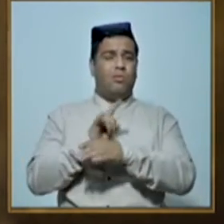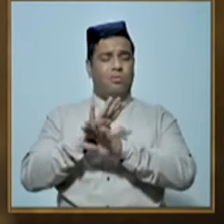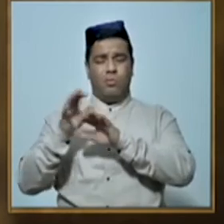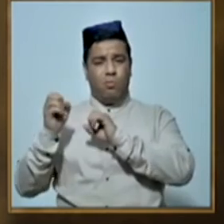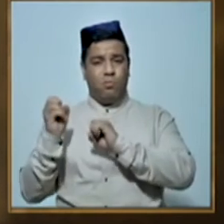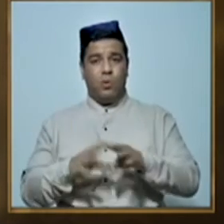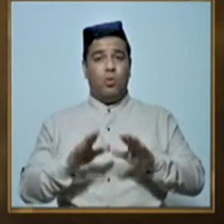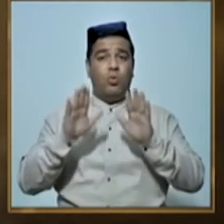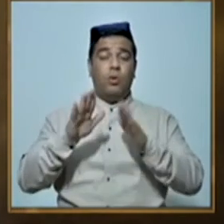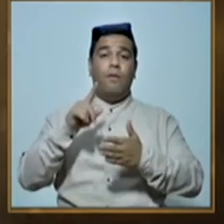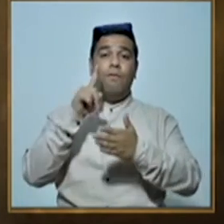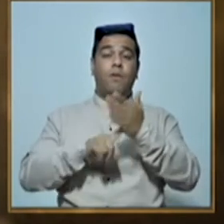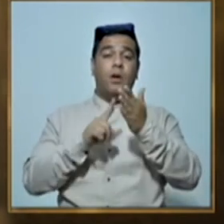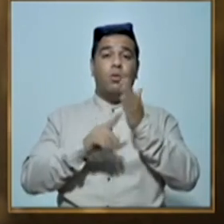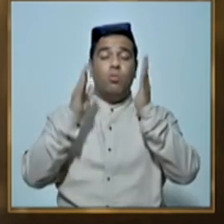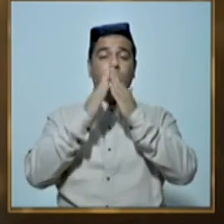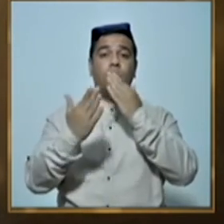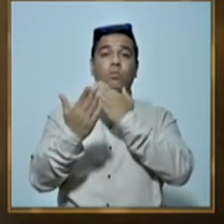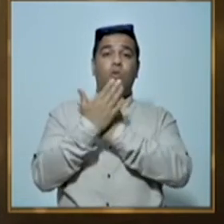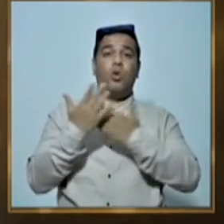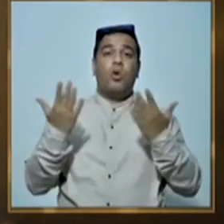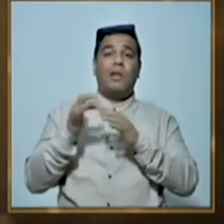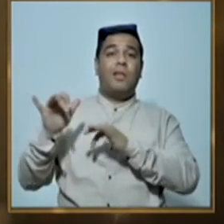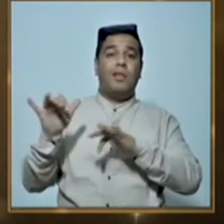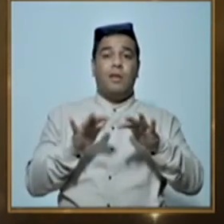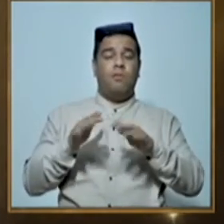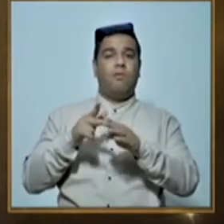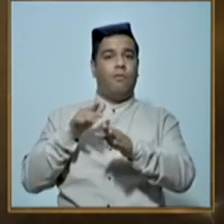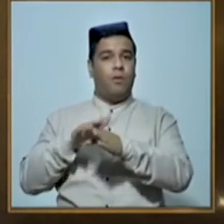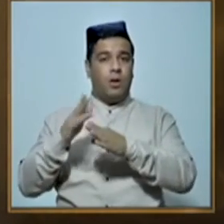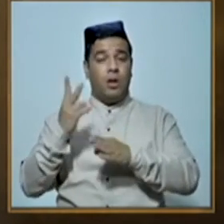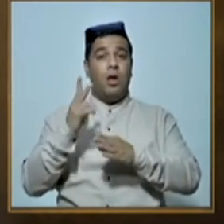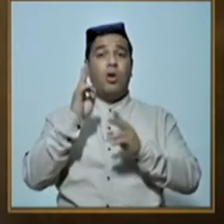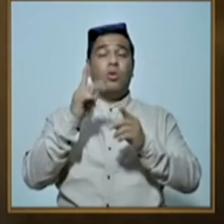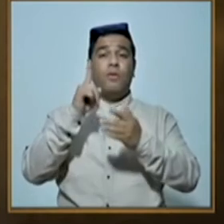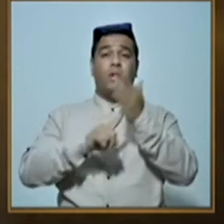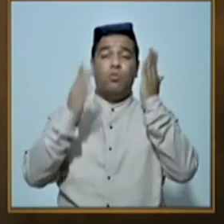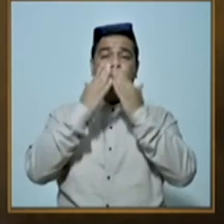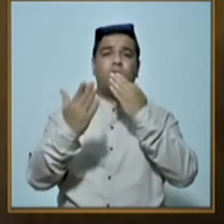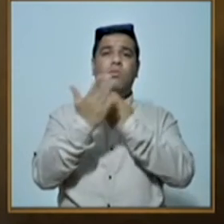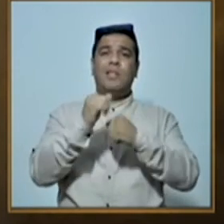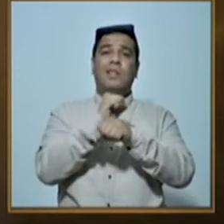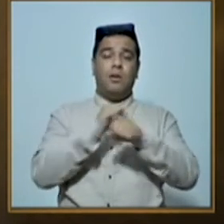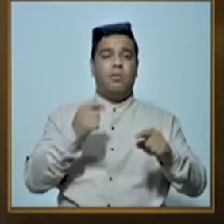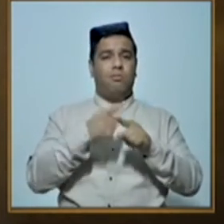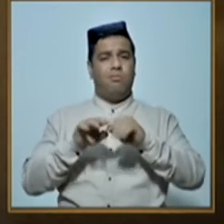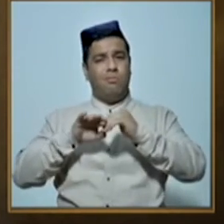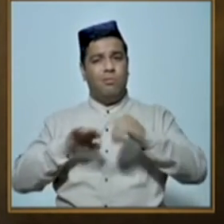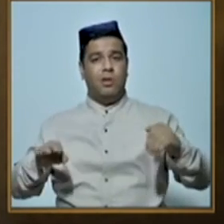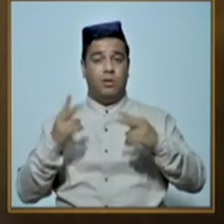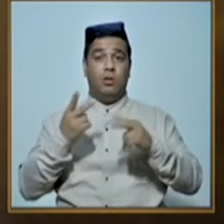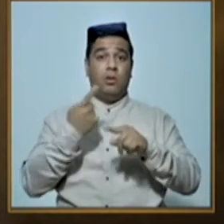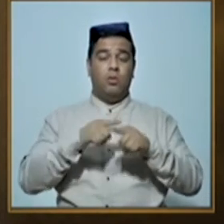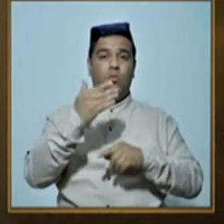o'xshagan islom man qilgan sifatlardan o'zini tozalashi kerak. Yaxshi sifatlarga yurish kerak. Ana shunda